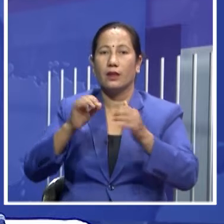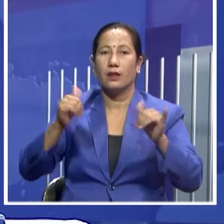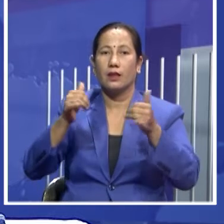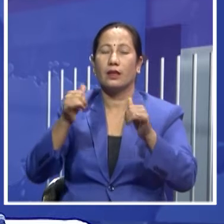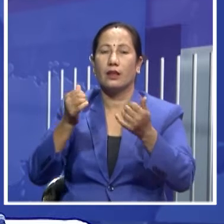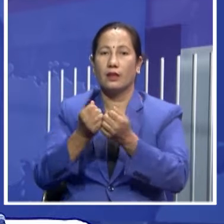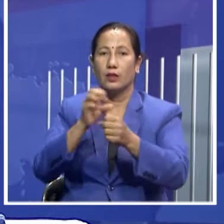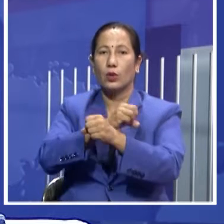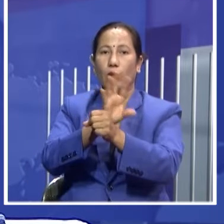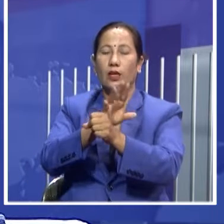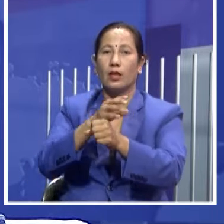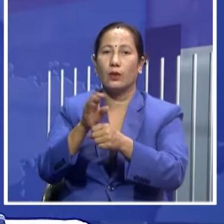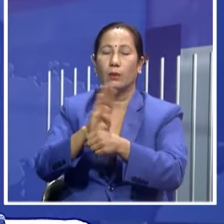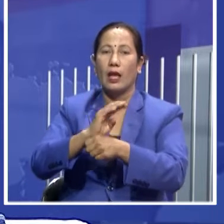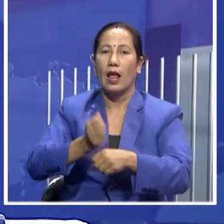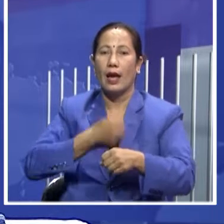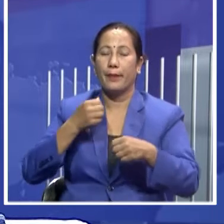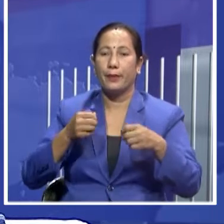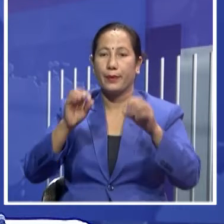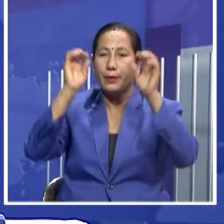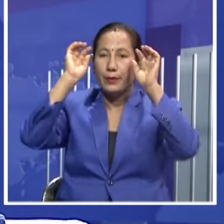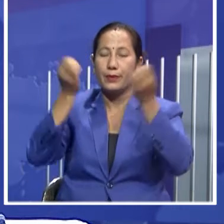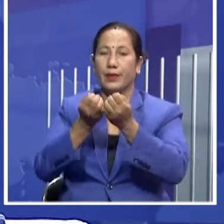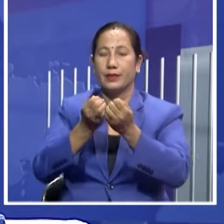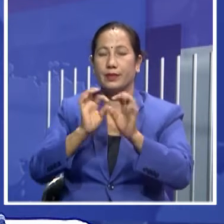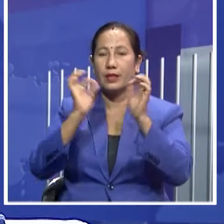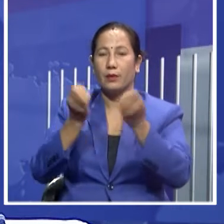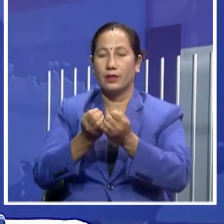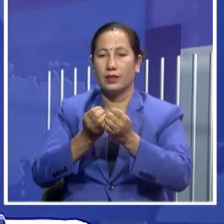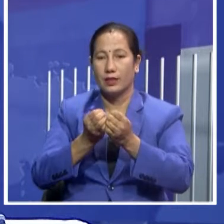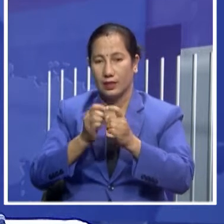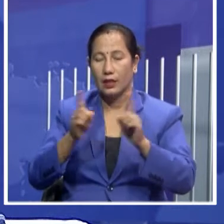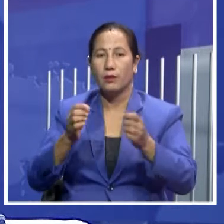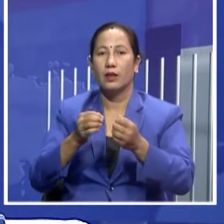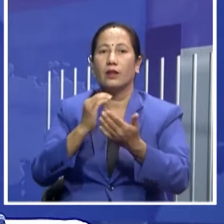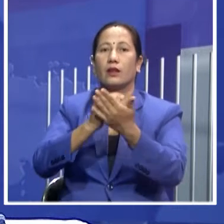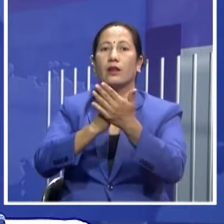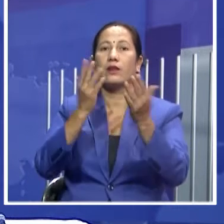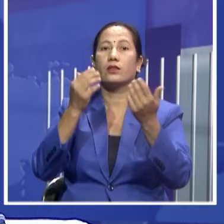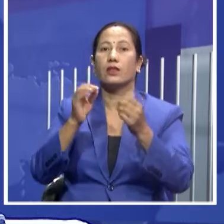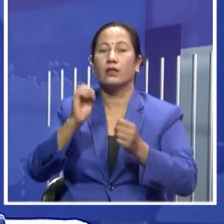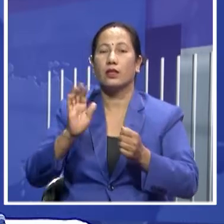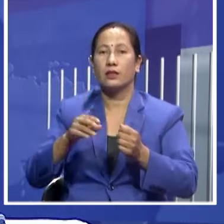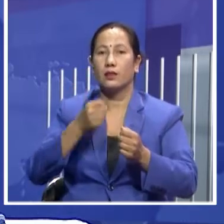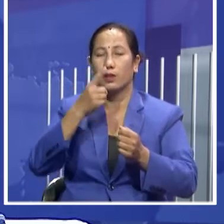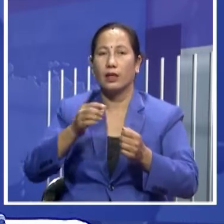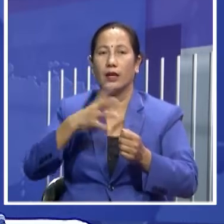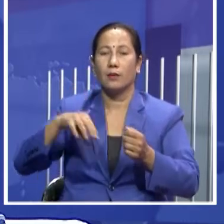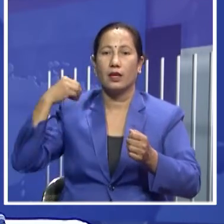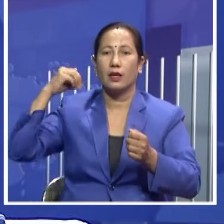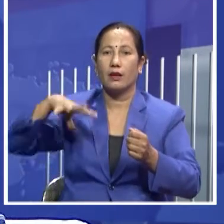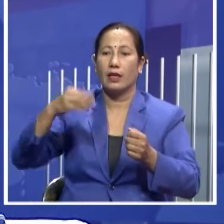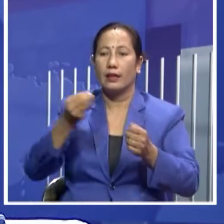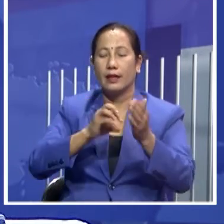कोरोना महामारीका बेला आफू सुरक्षित रहेर सामाजिक सद्भाव कायम राख्न कसरी सकिएला भनेर आज हामीले कैलालीका